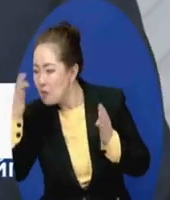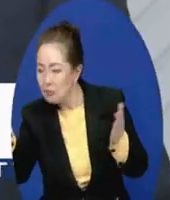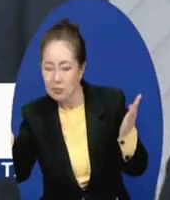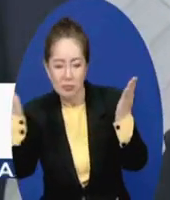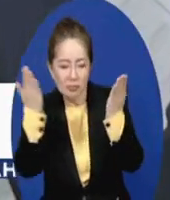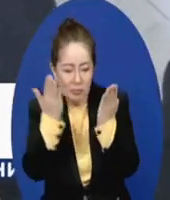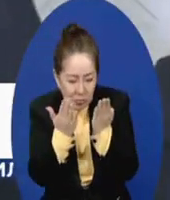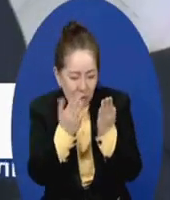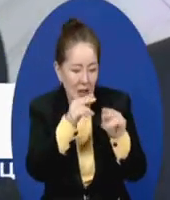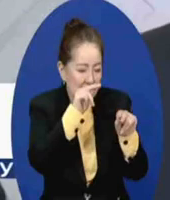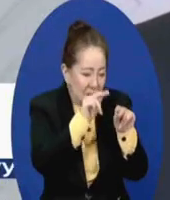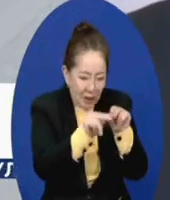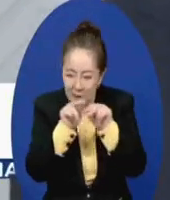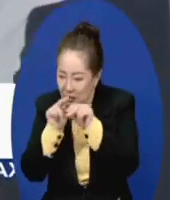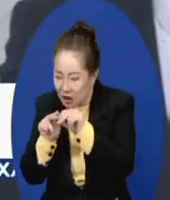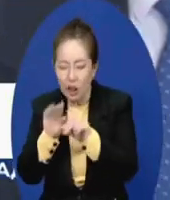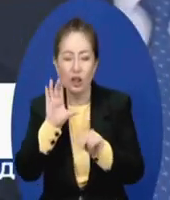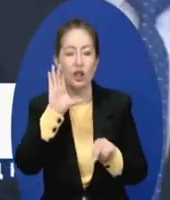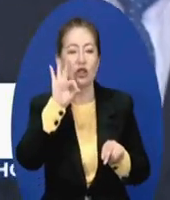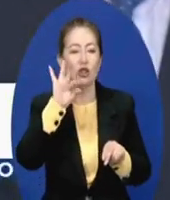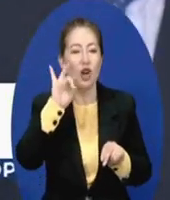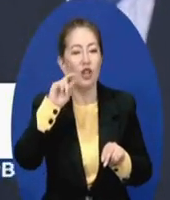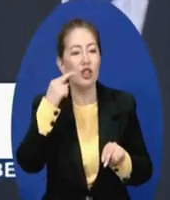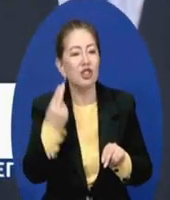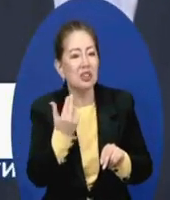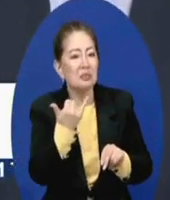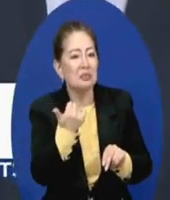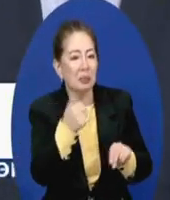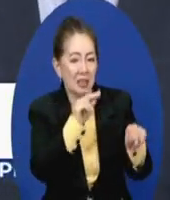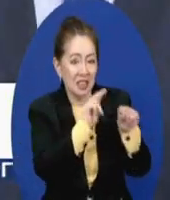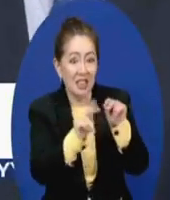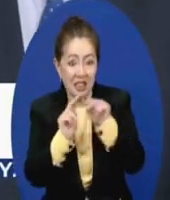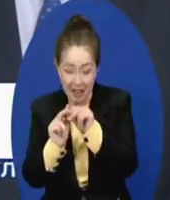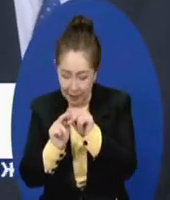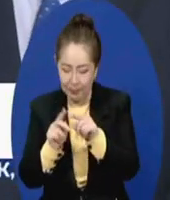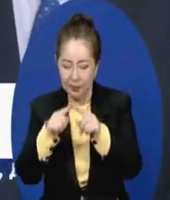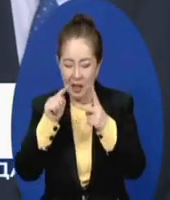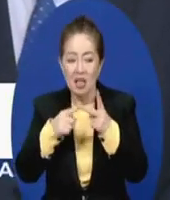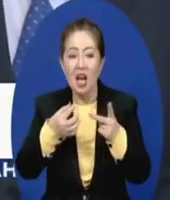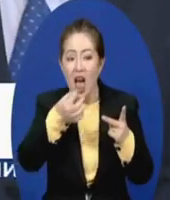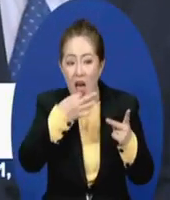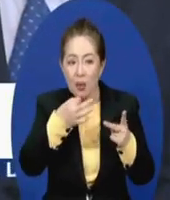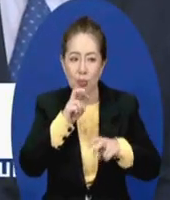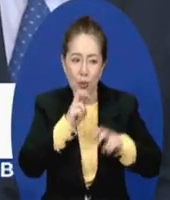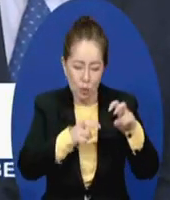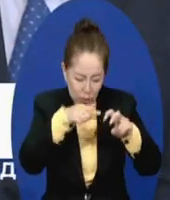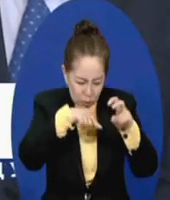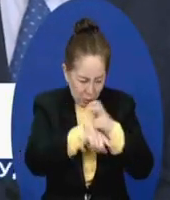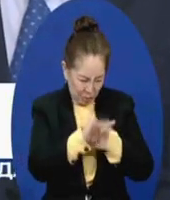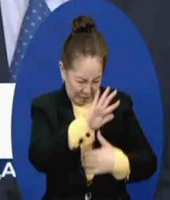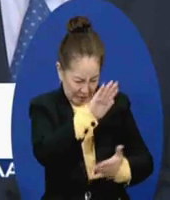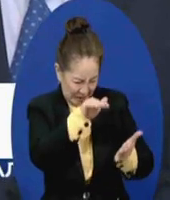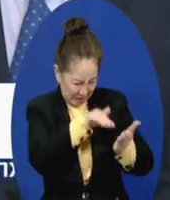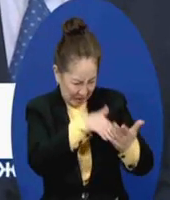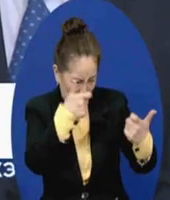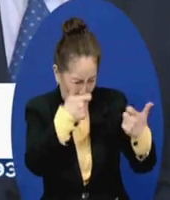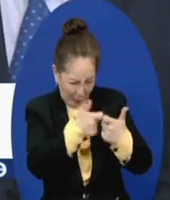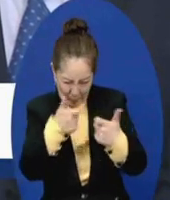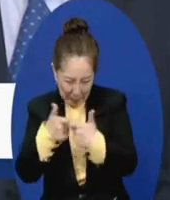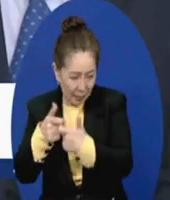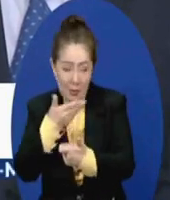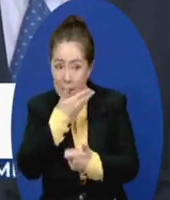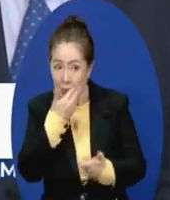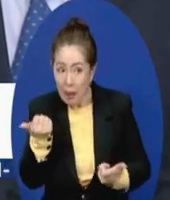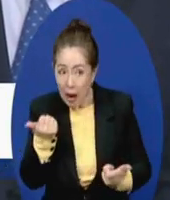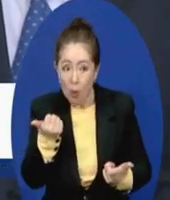бол сорцийн шалгалтыг хийлгэнэ. Дээрэс нь эми үйлдвэрүүд дээр бол яг эм үйлдвэрлэх процесс нь стандартын шаардлагыг GMP-г хангаагүй